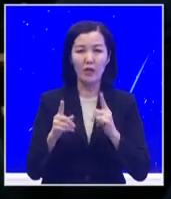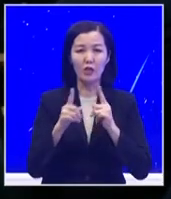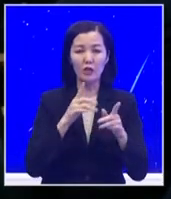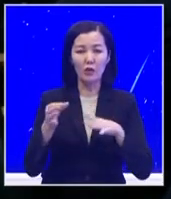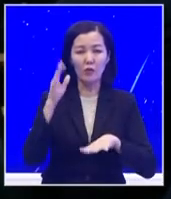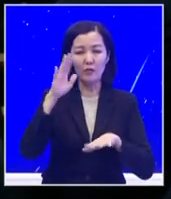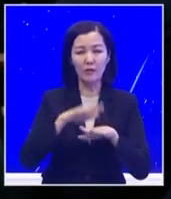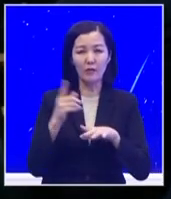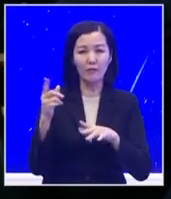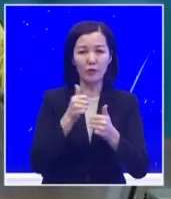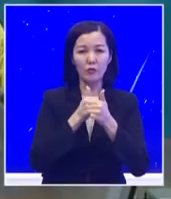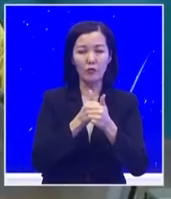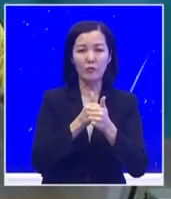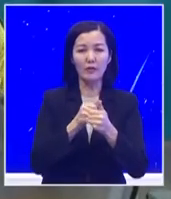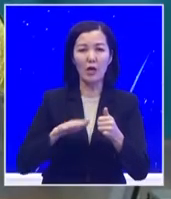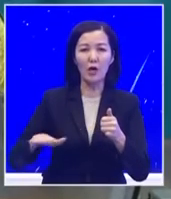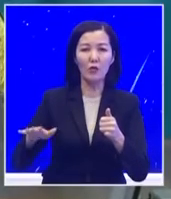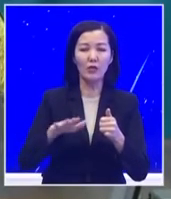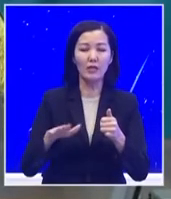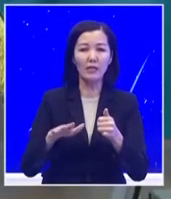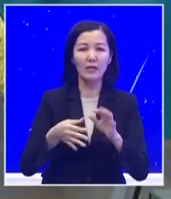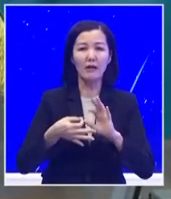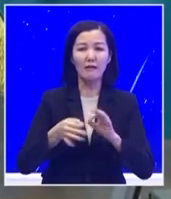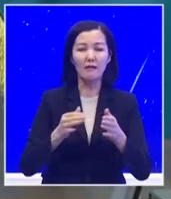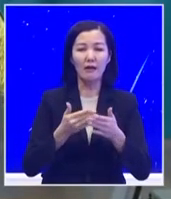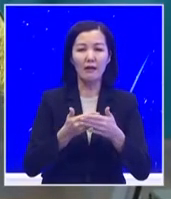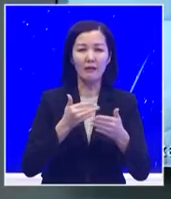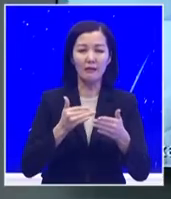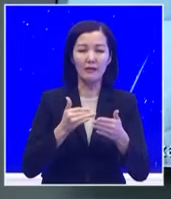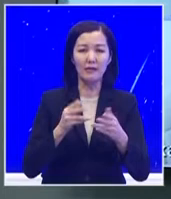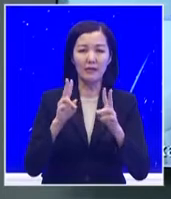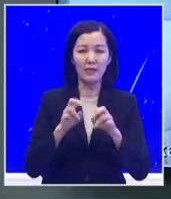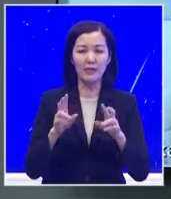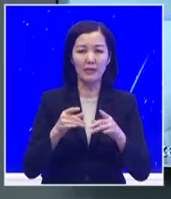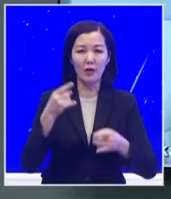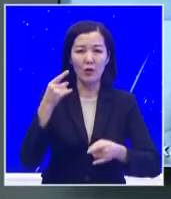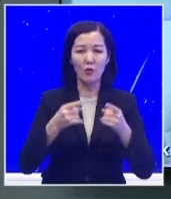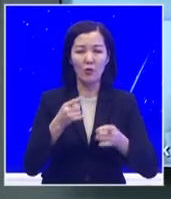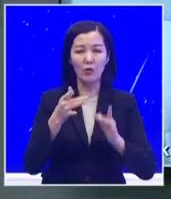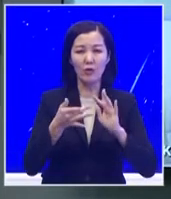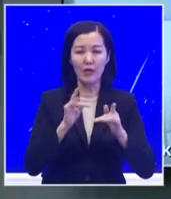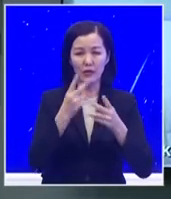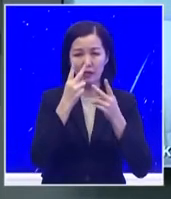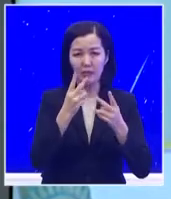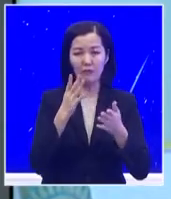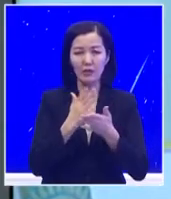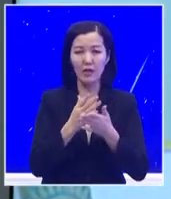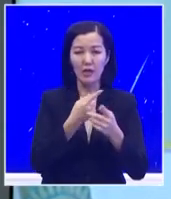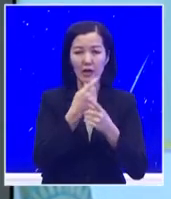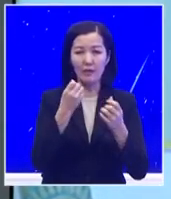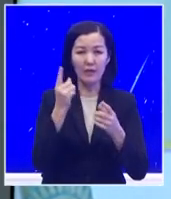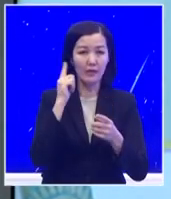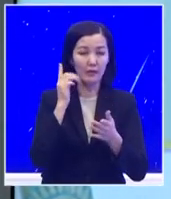облыс әкімінің бірінші орынбасары аудандардың дайындығын бір тексеріп алды. Әрбірімен онлайн режимде байланысқа шығып, әкімдердің ақпарын